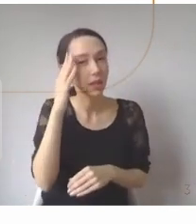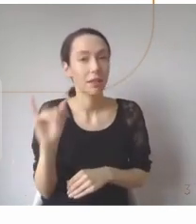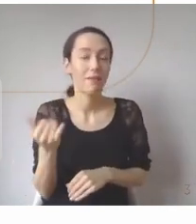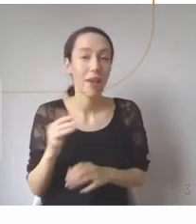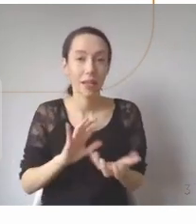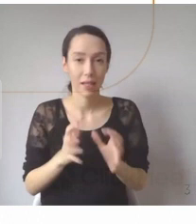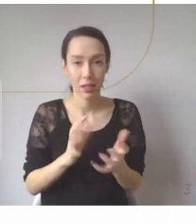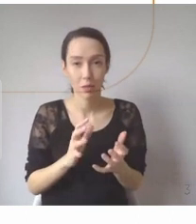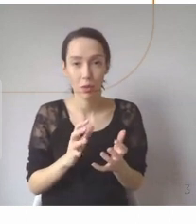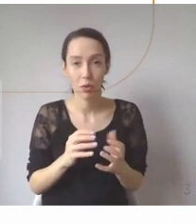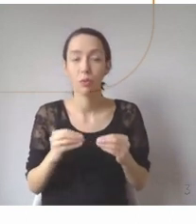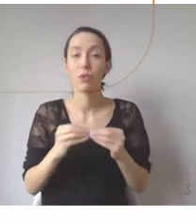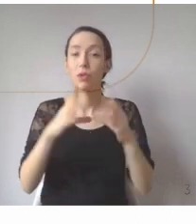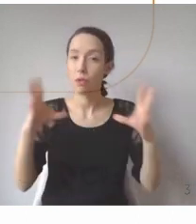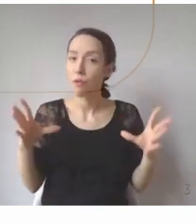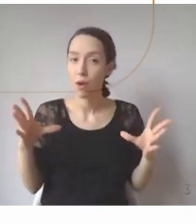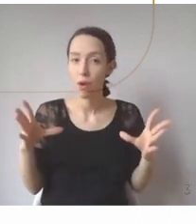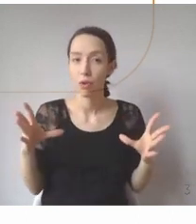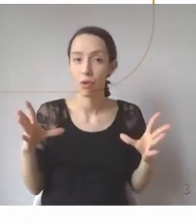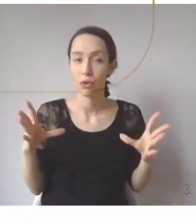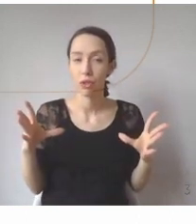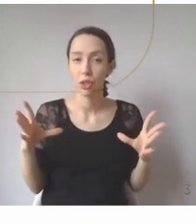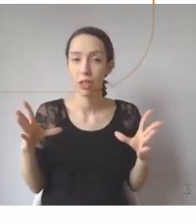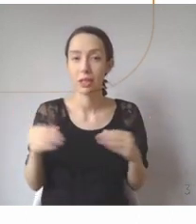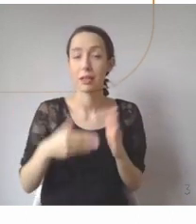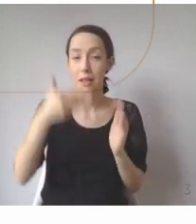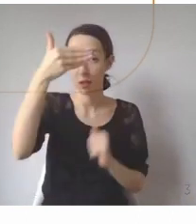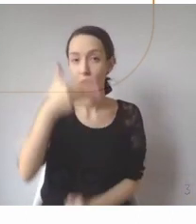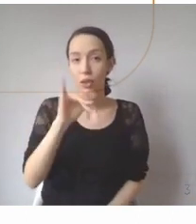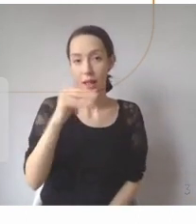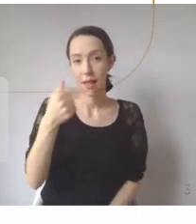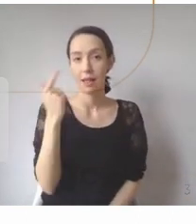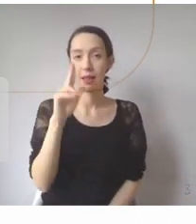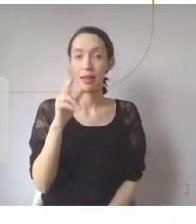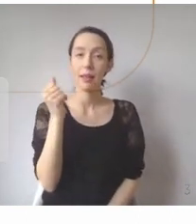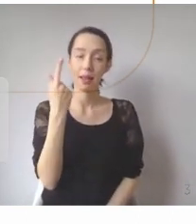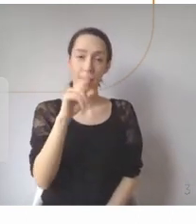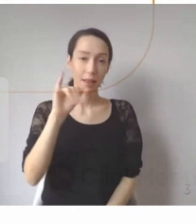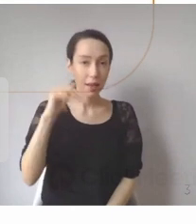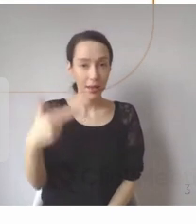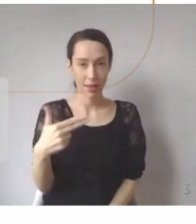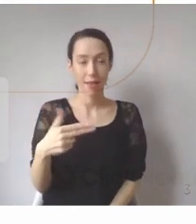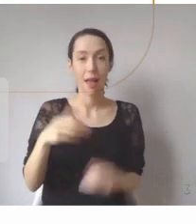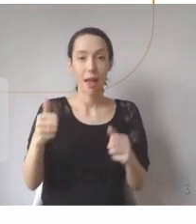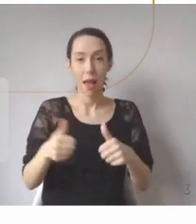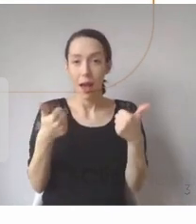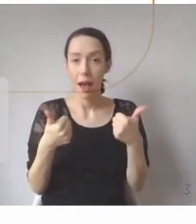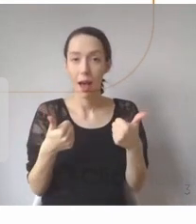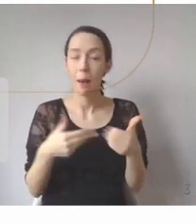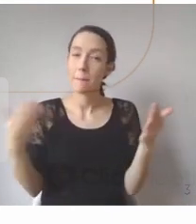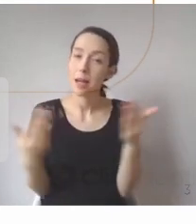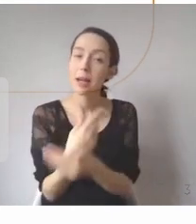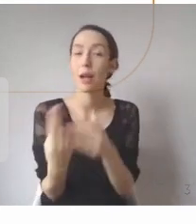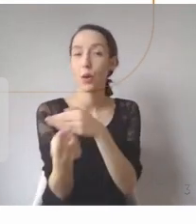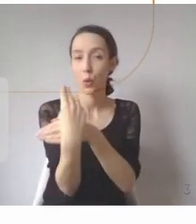swój profil na LinkedInie, tak, żebyśmy mieli z tego jak najwięcej korzyści, żeby rekruterzy bądź inne osoby z naszej